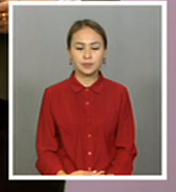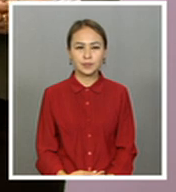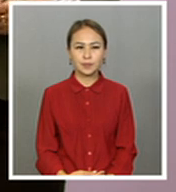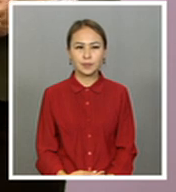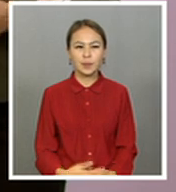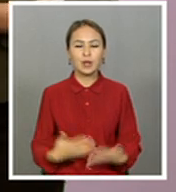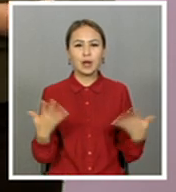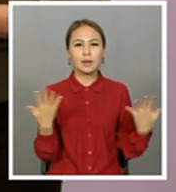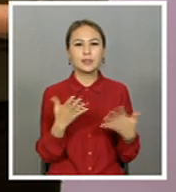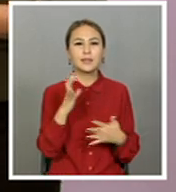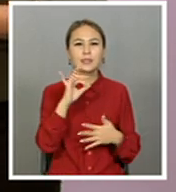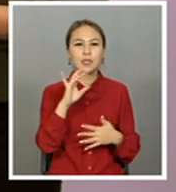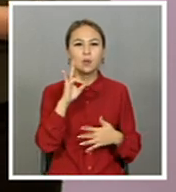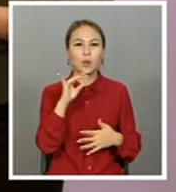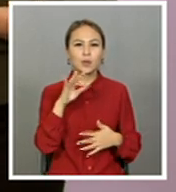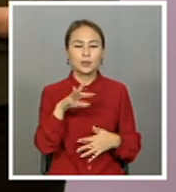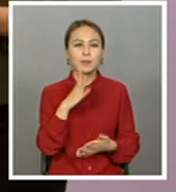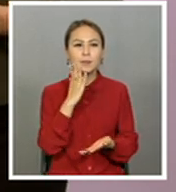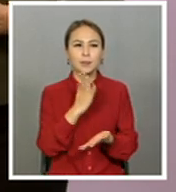Қандай синоним сөздер бар?